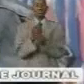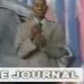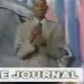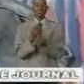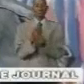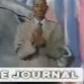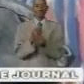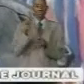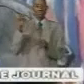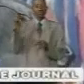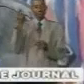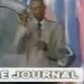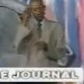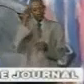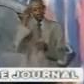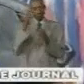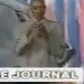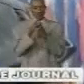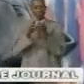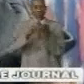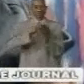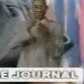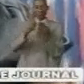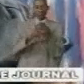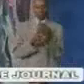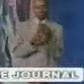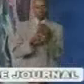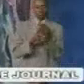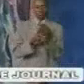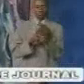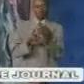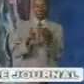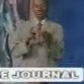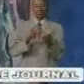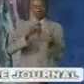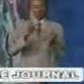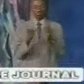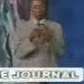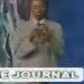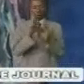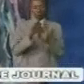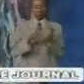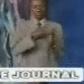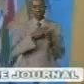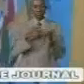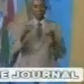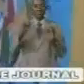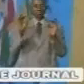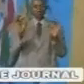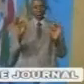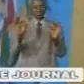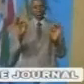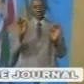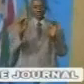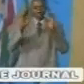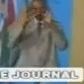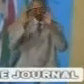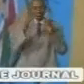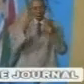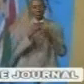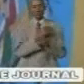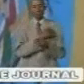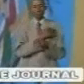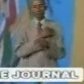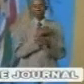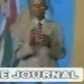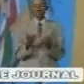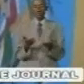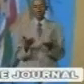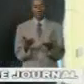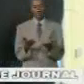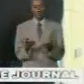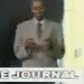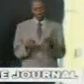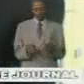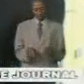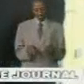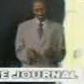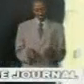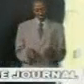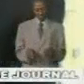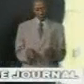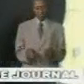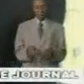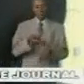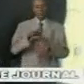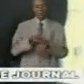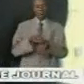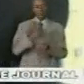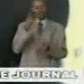le chef de l'État Joseph Kabila pour moderniser la République démocratique du Congo. C'est l'occasion pour nous ici et maintenant